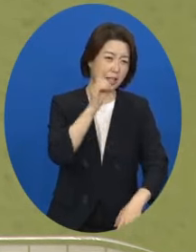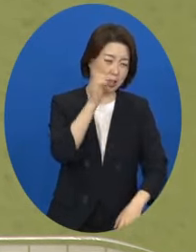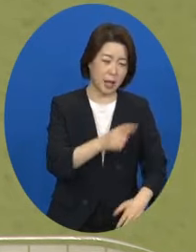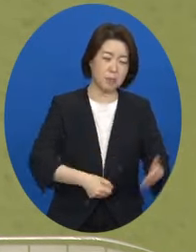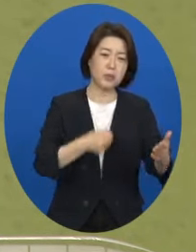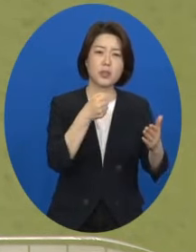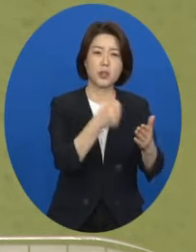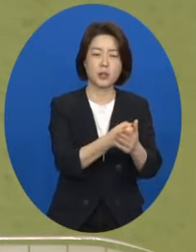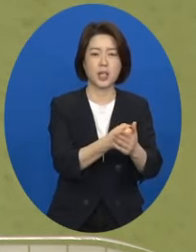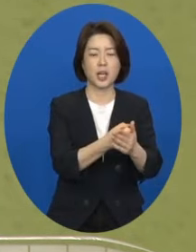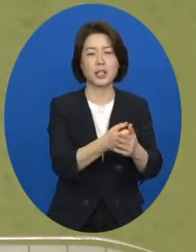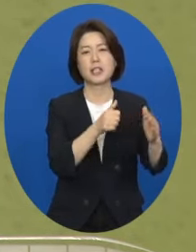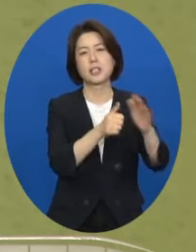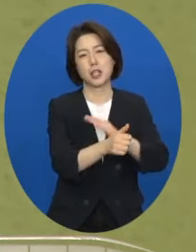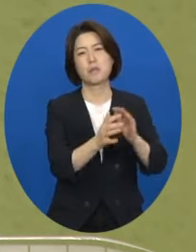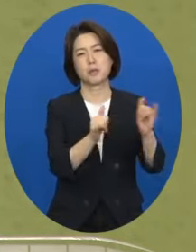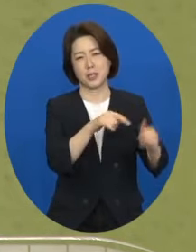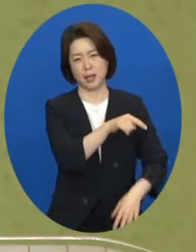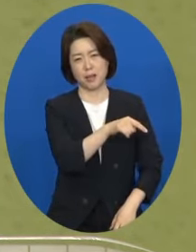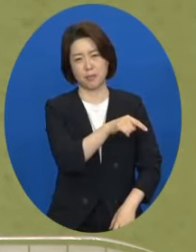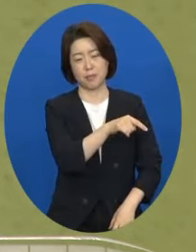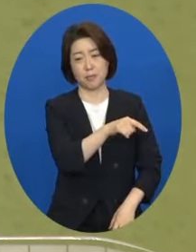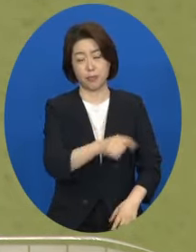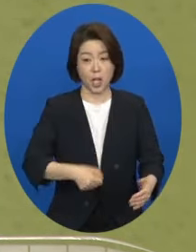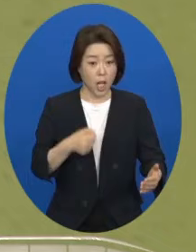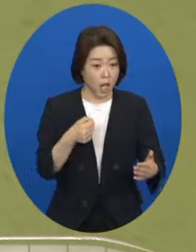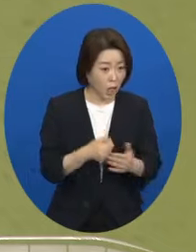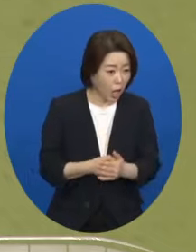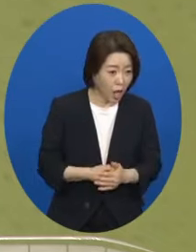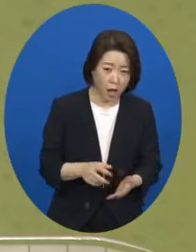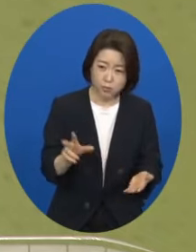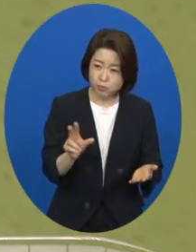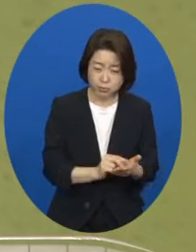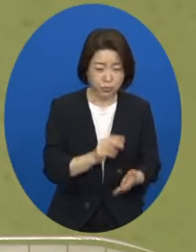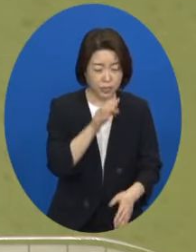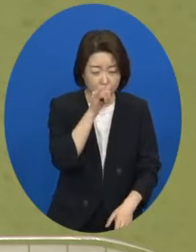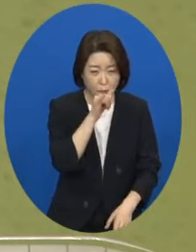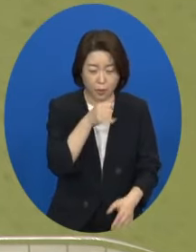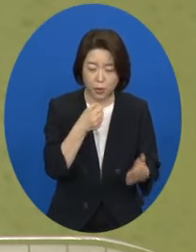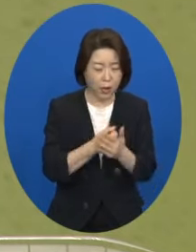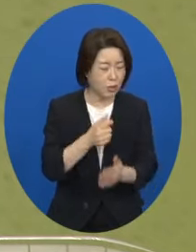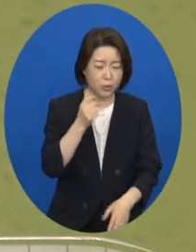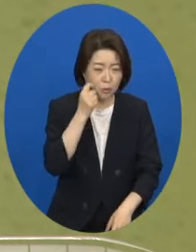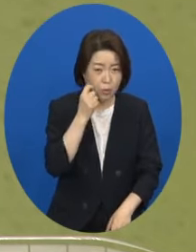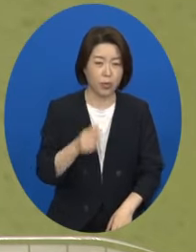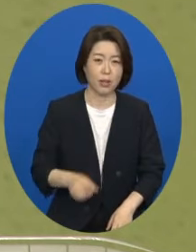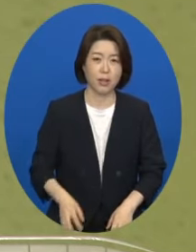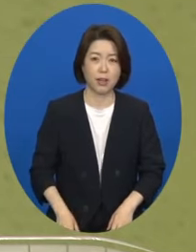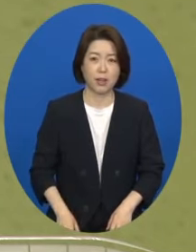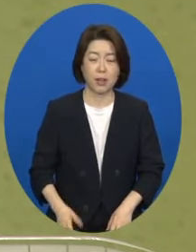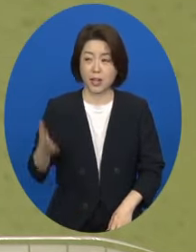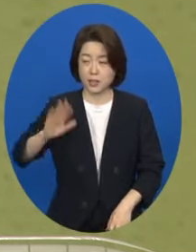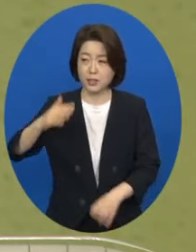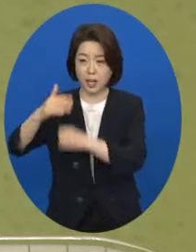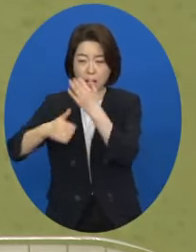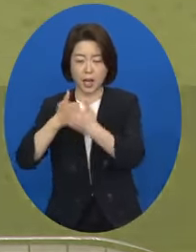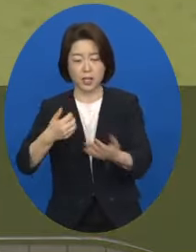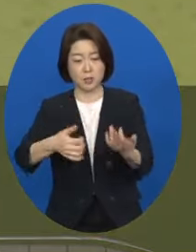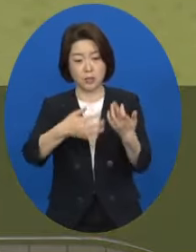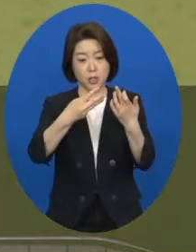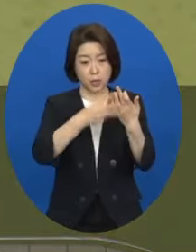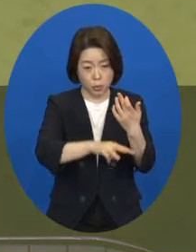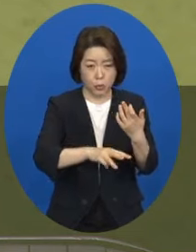그러니까 결정장애도 있고 결정도 제대로 못해요. 그런데 하나님이 롯을 버리지 않습니다. 뭐라고